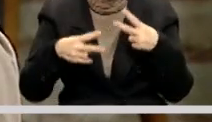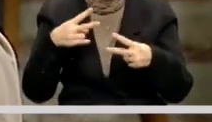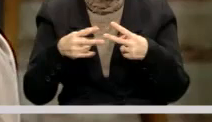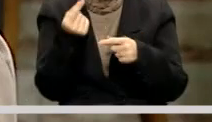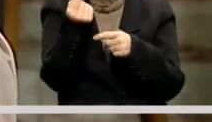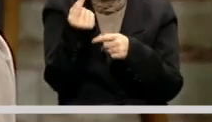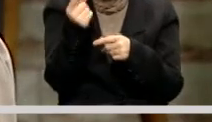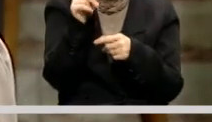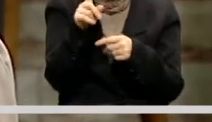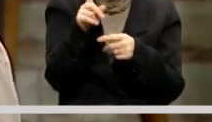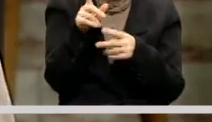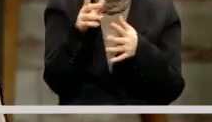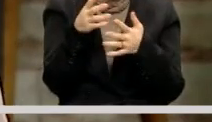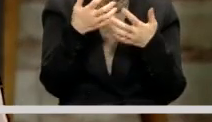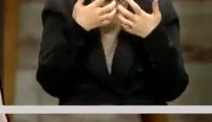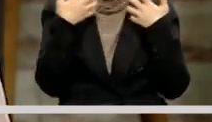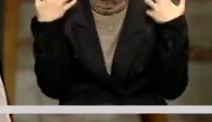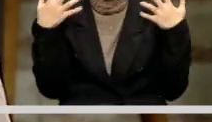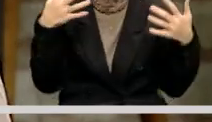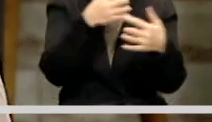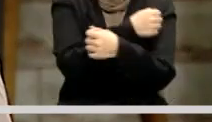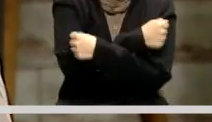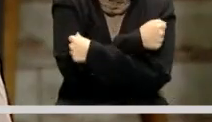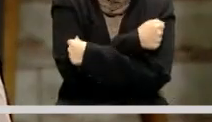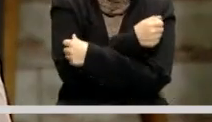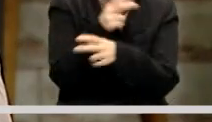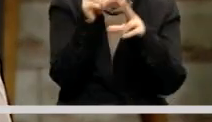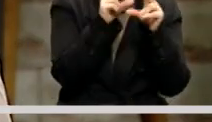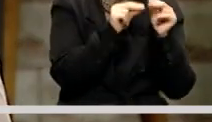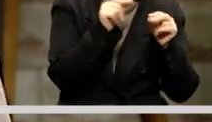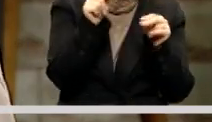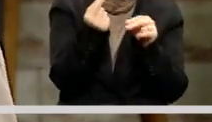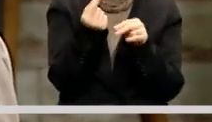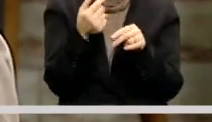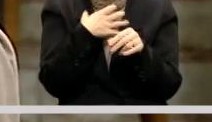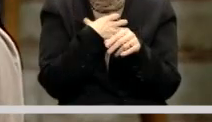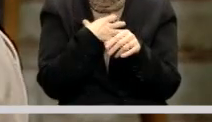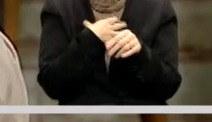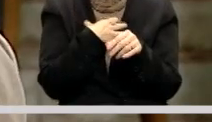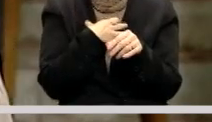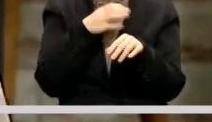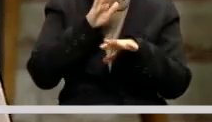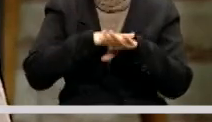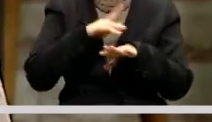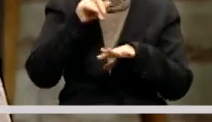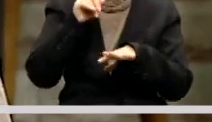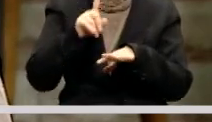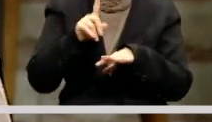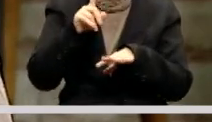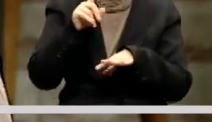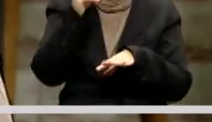bir hayvan, peluş hayvana sarılarak uyur. Yani bu biraz şeyle, kendi çabamızla oluşturduğumuz bir mit aslına